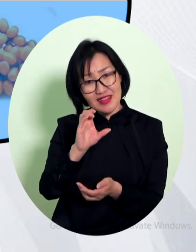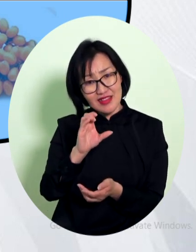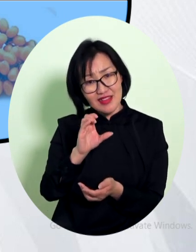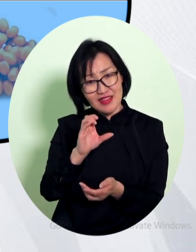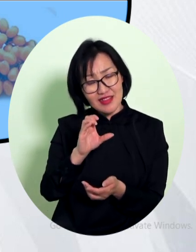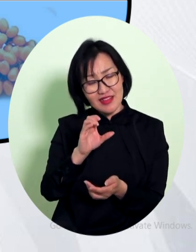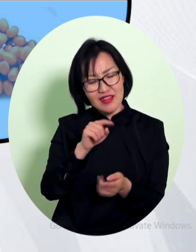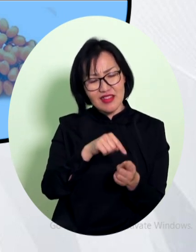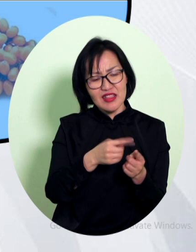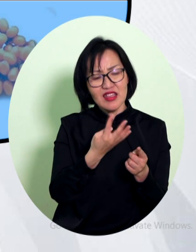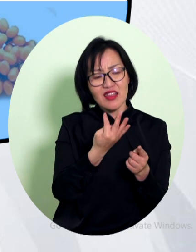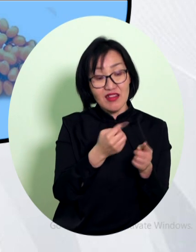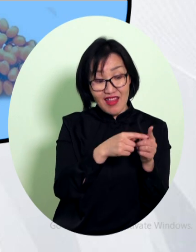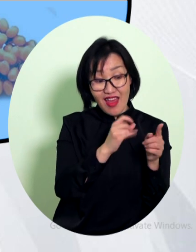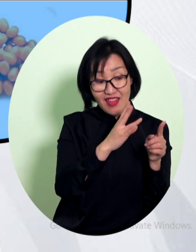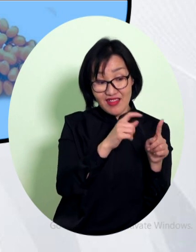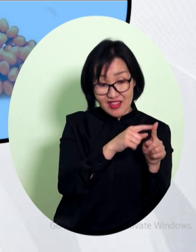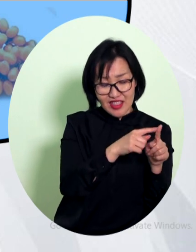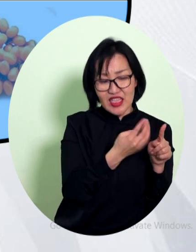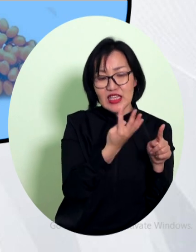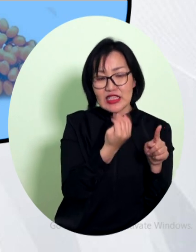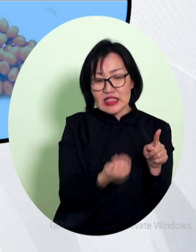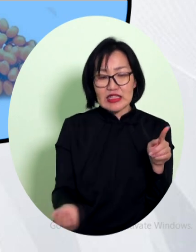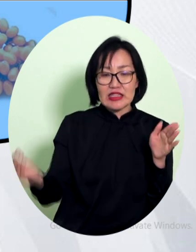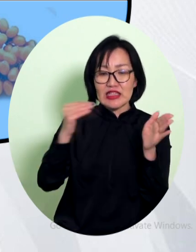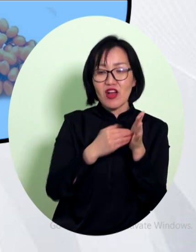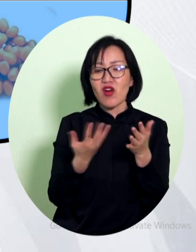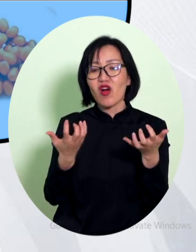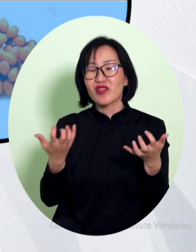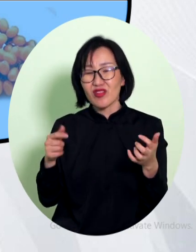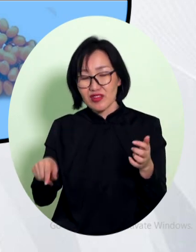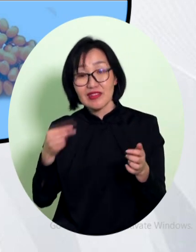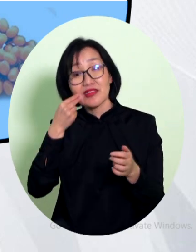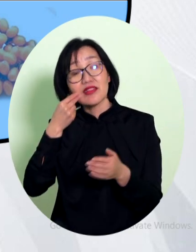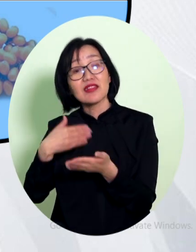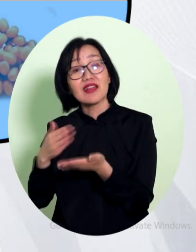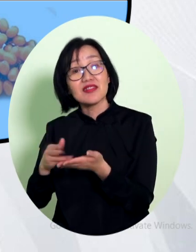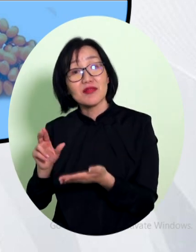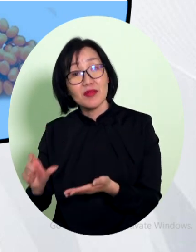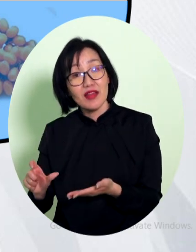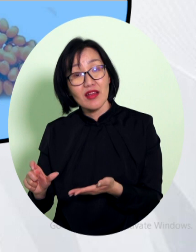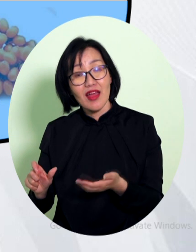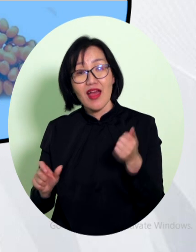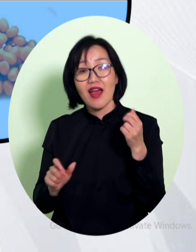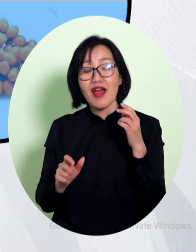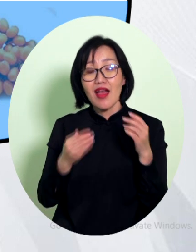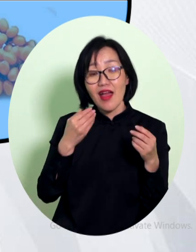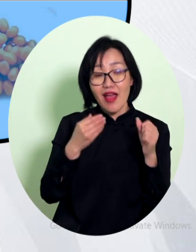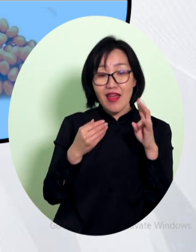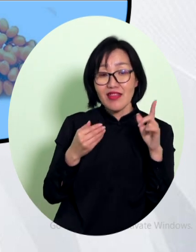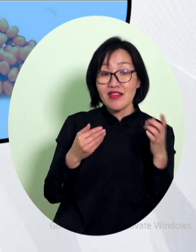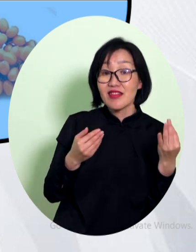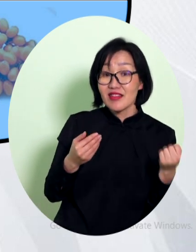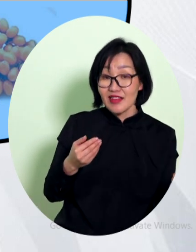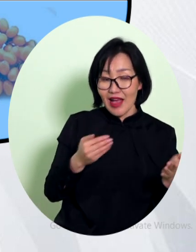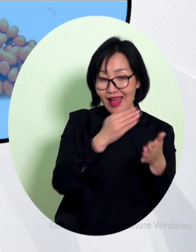чацарга нь зарагдсан бэ? Анснаас хэд дахин олон гэж байна? Анс чинь